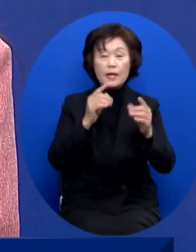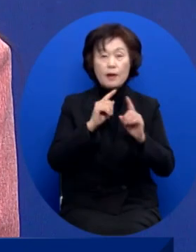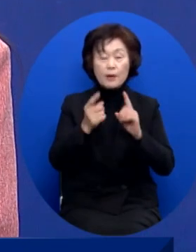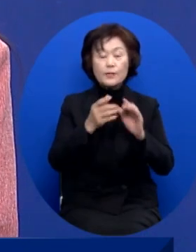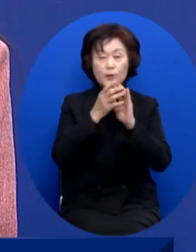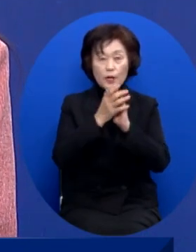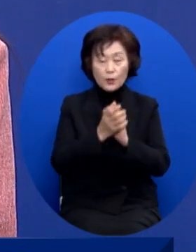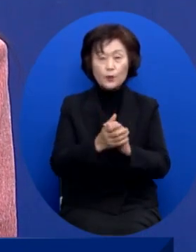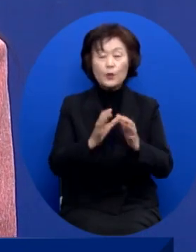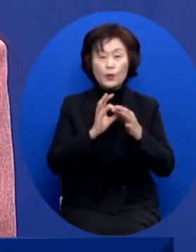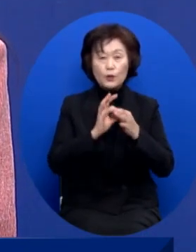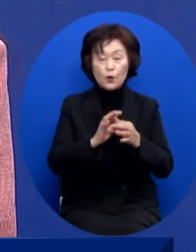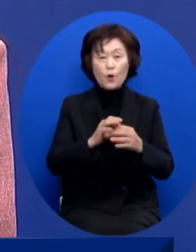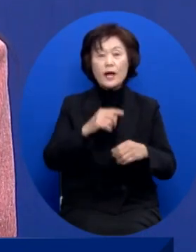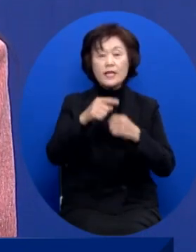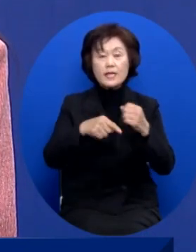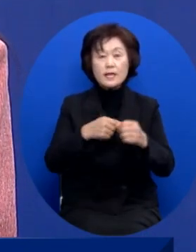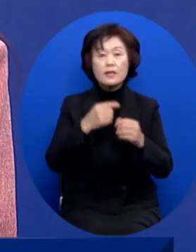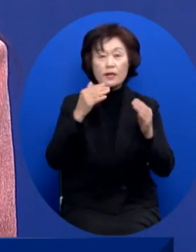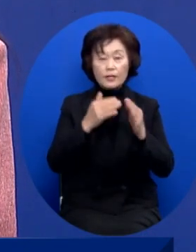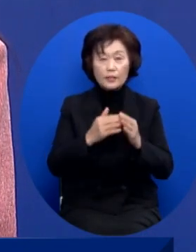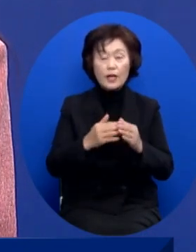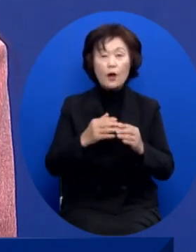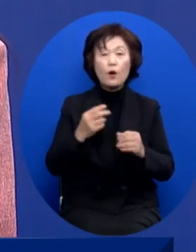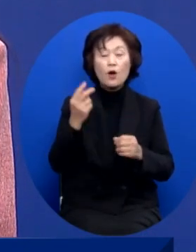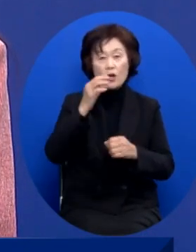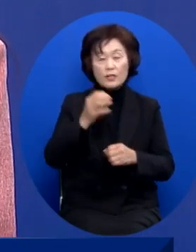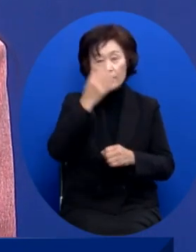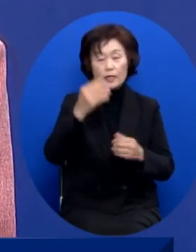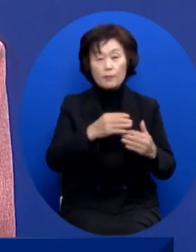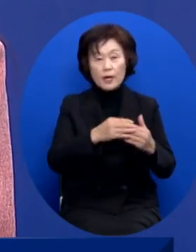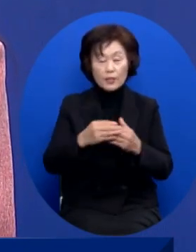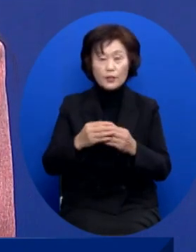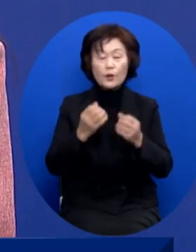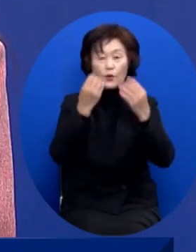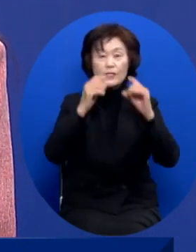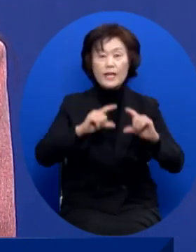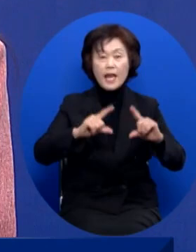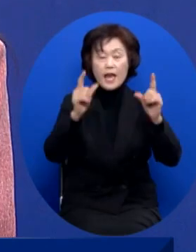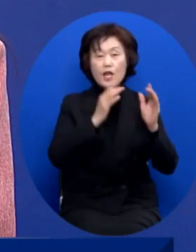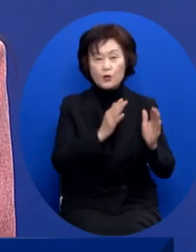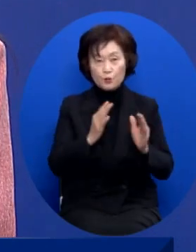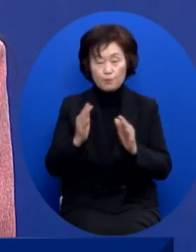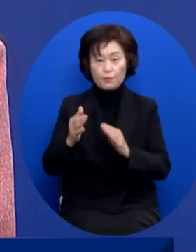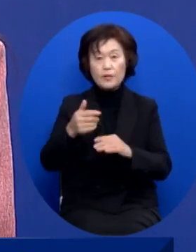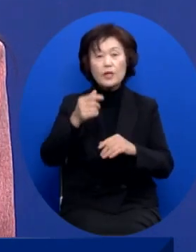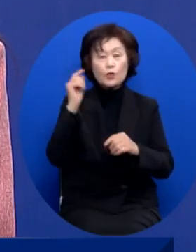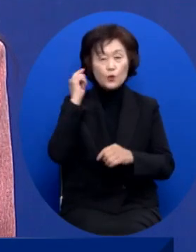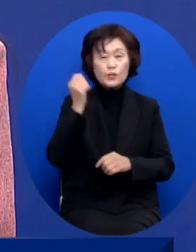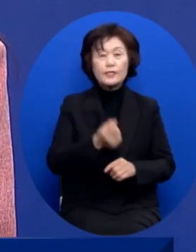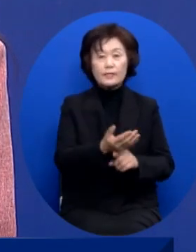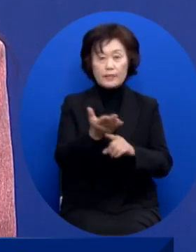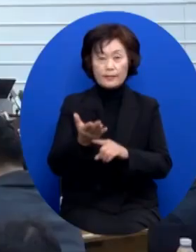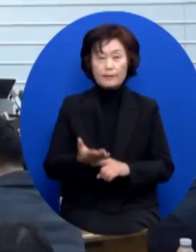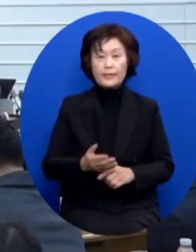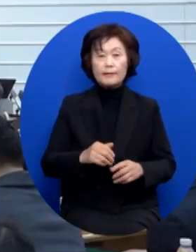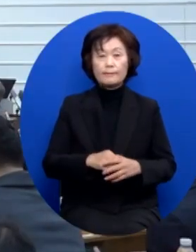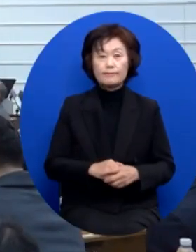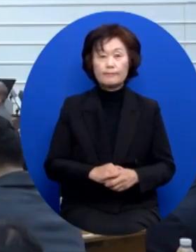한 해를 마무리하고 성령님이 인도해 주실 2024년 새해를 준비했습니다. 김인혜 기자입니다.